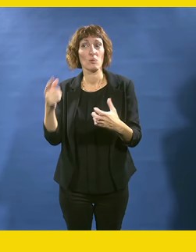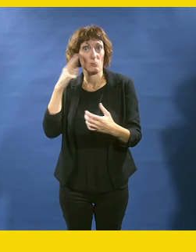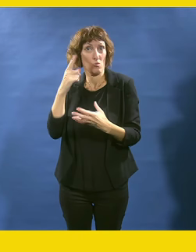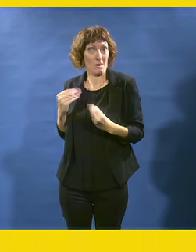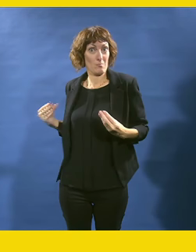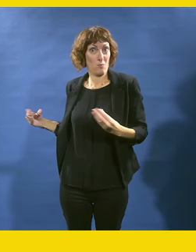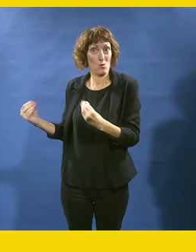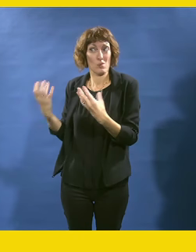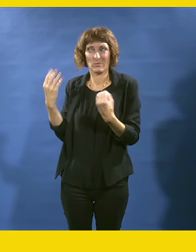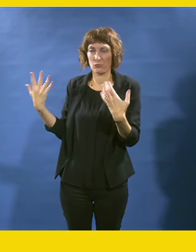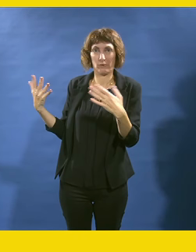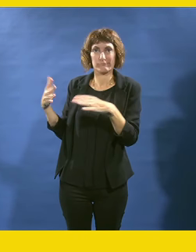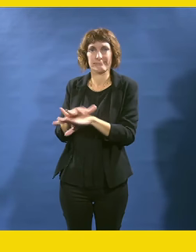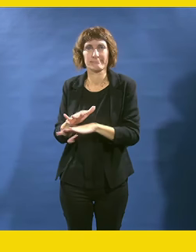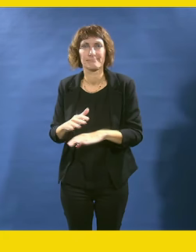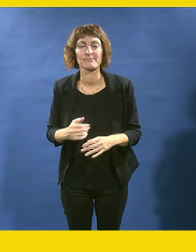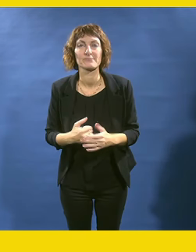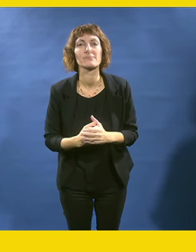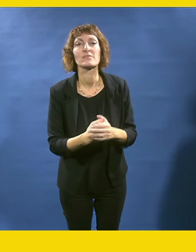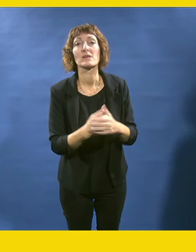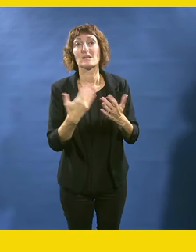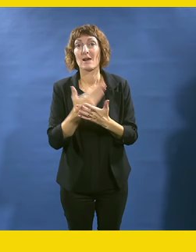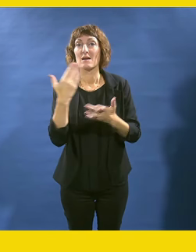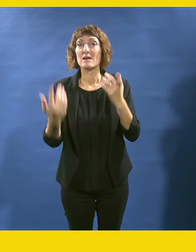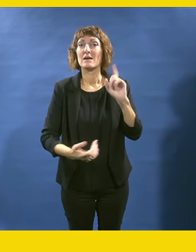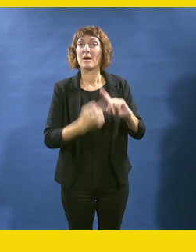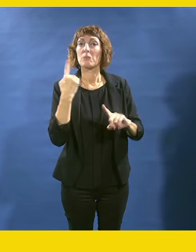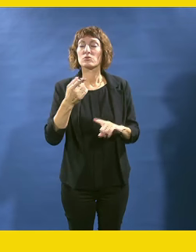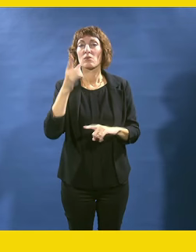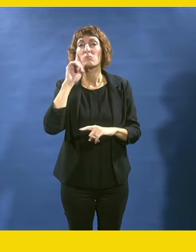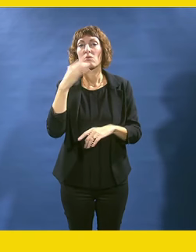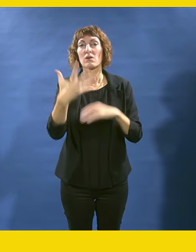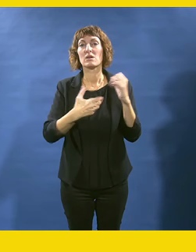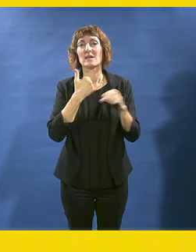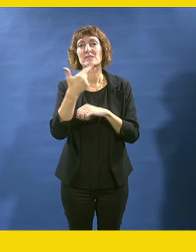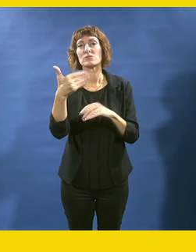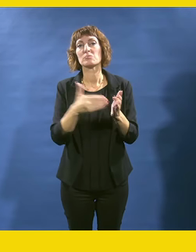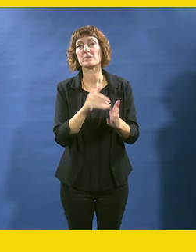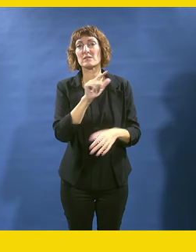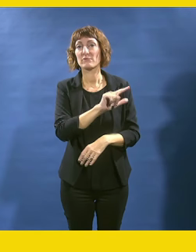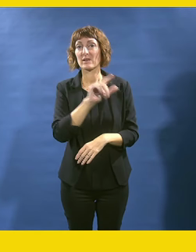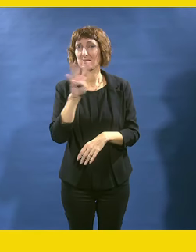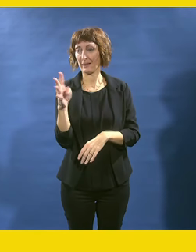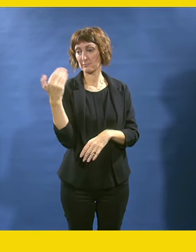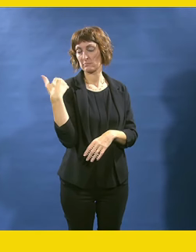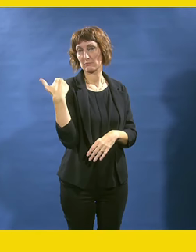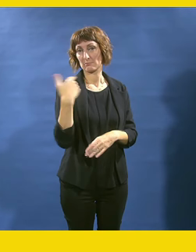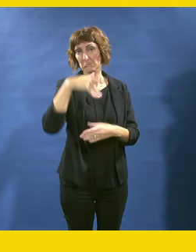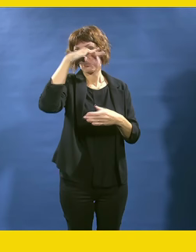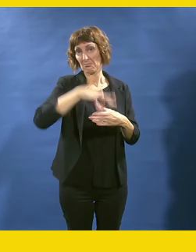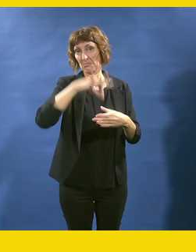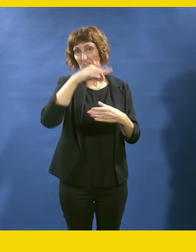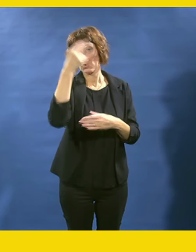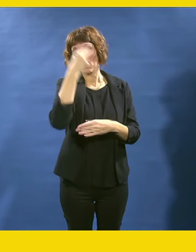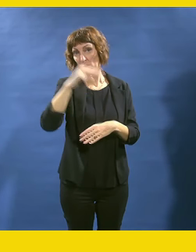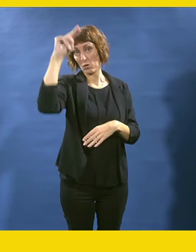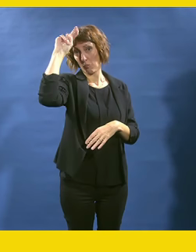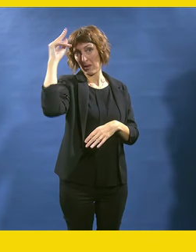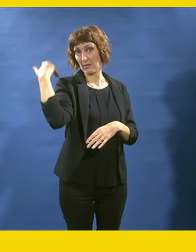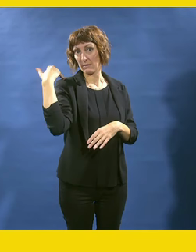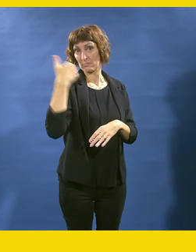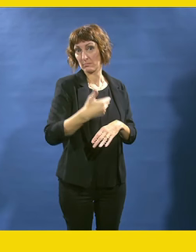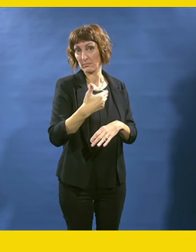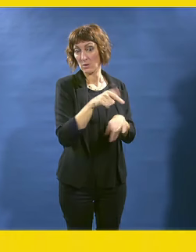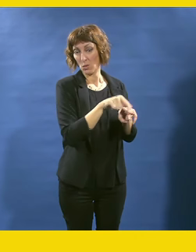Et c'est d'autant plus important que l'année 2024 a été marquée par les élections européennes, mais également